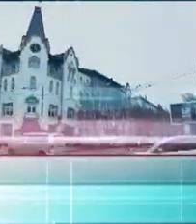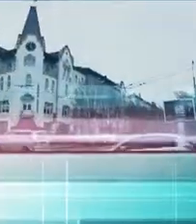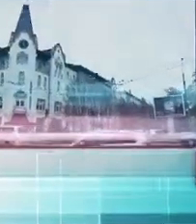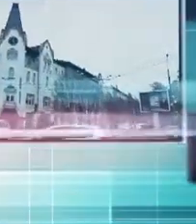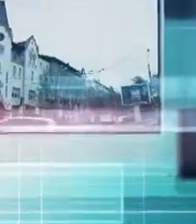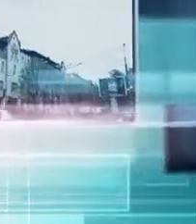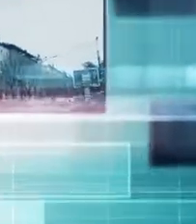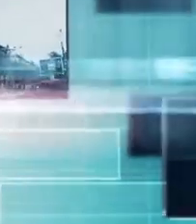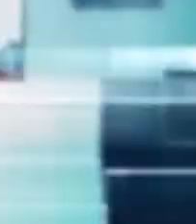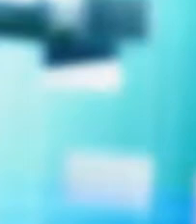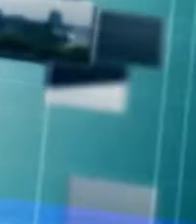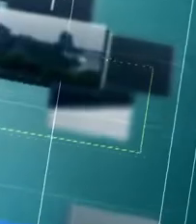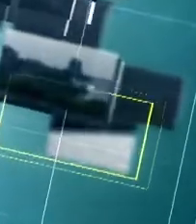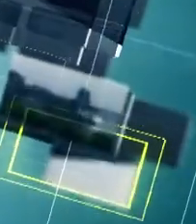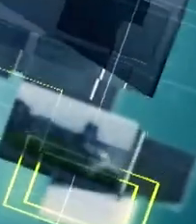Музика